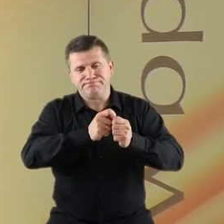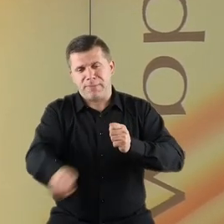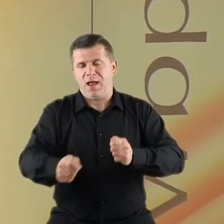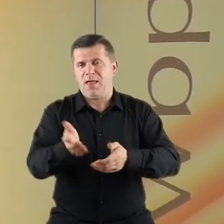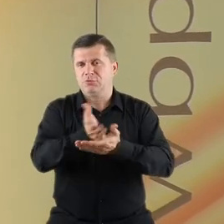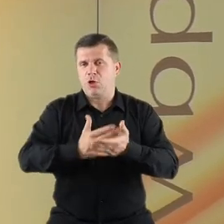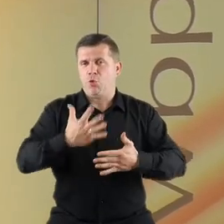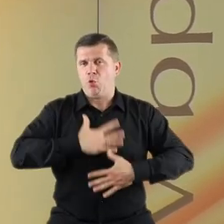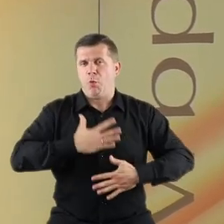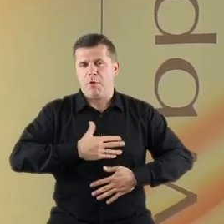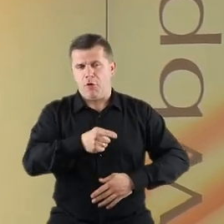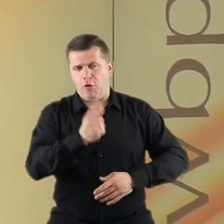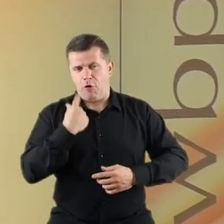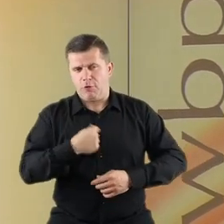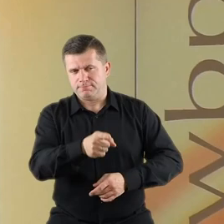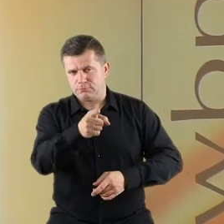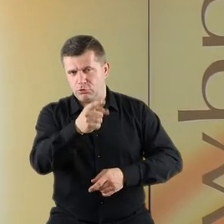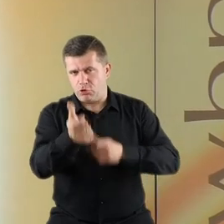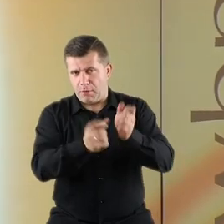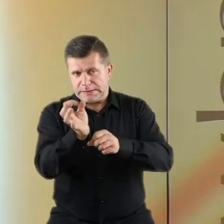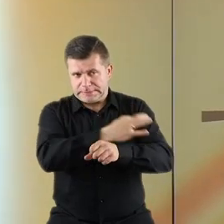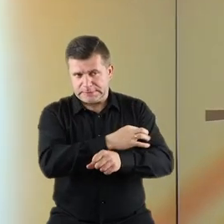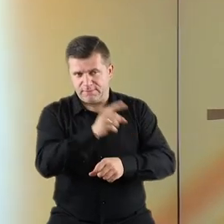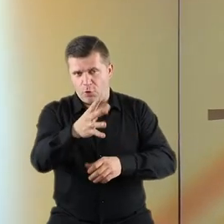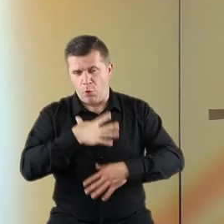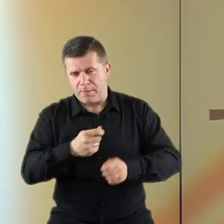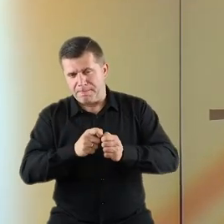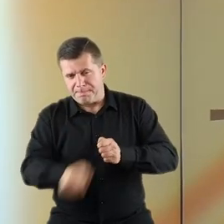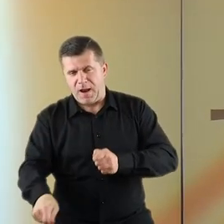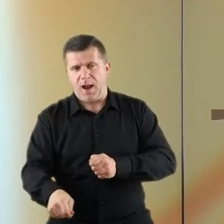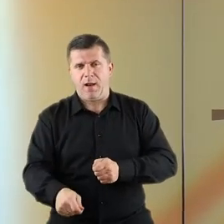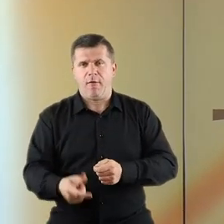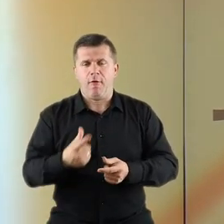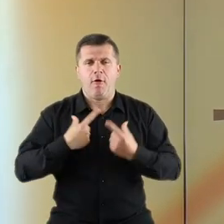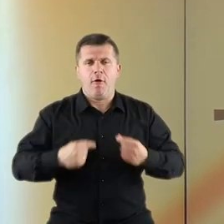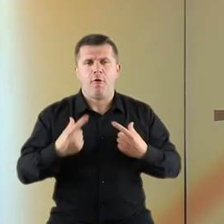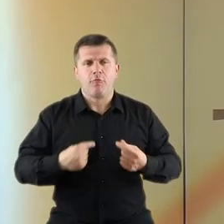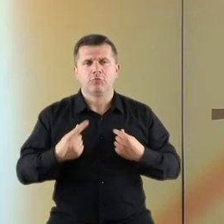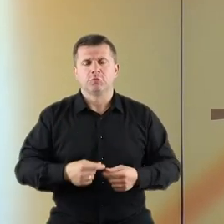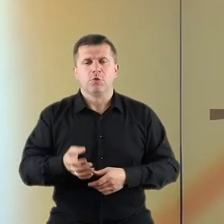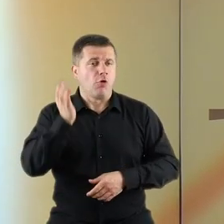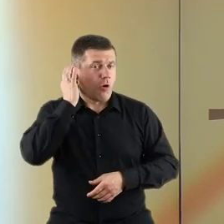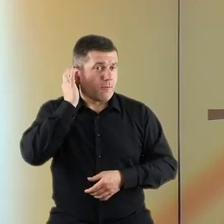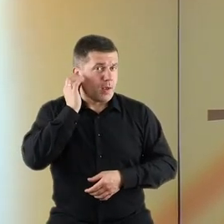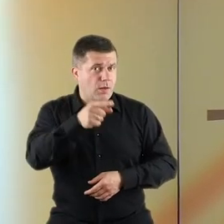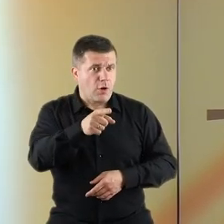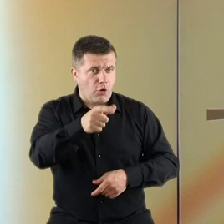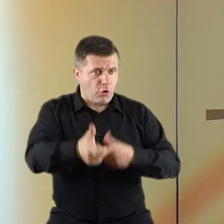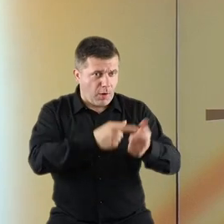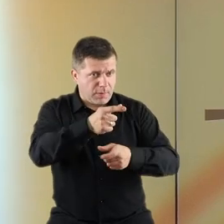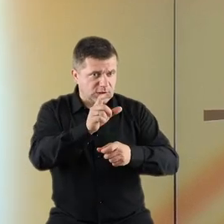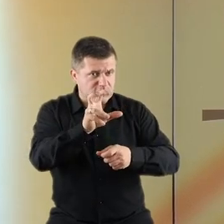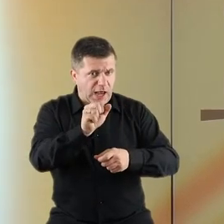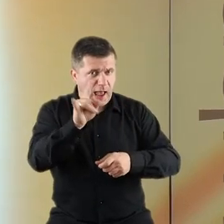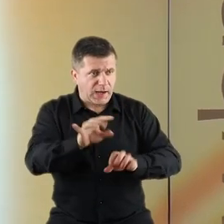podejrzewane o rzucanie uroków palą na dołek koszuli tej kobiety którą Posądza się Oczarowanie